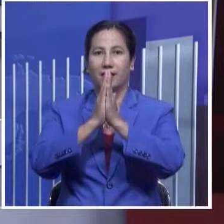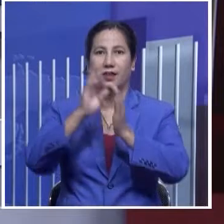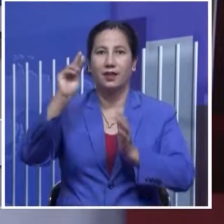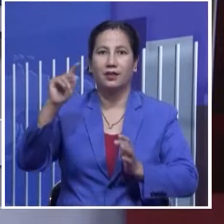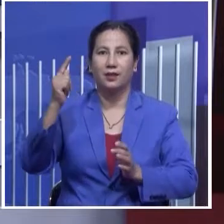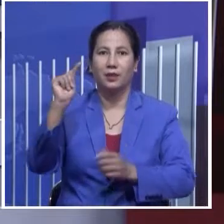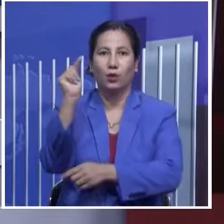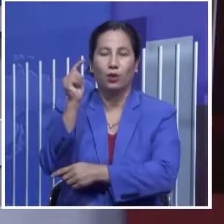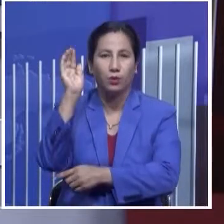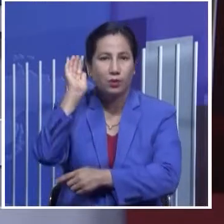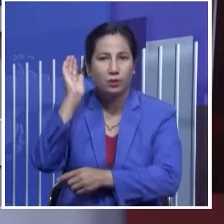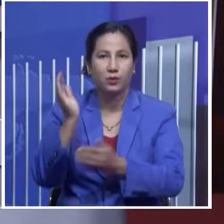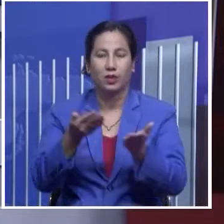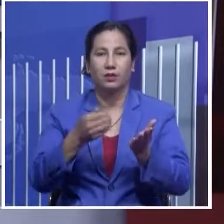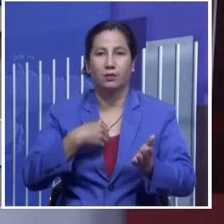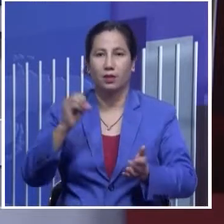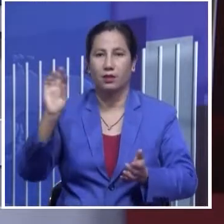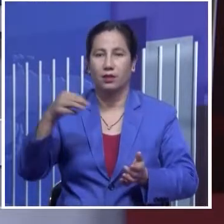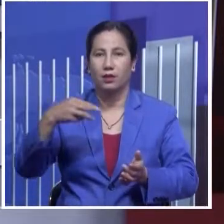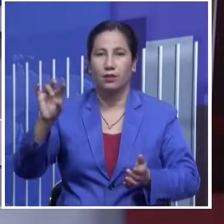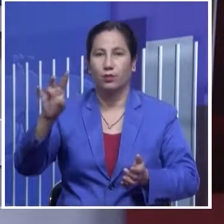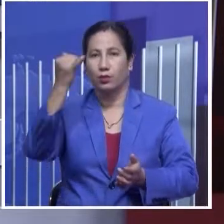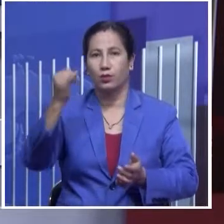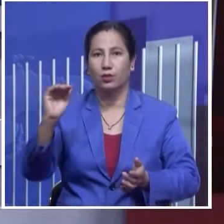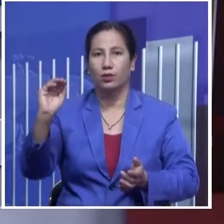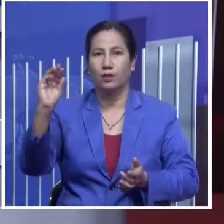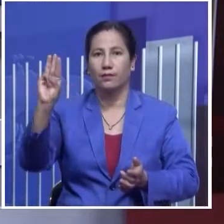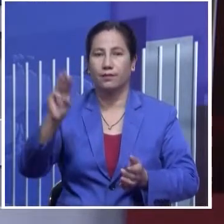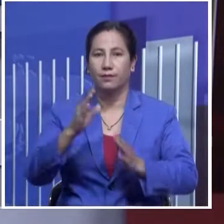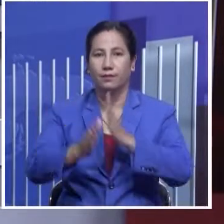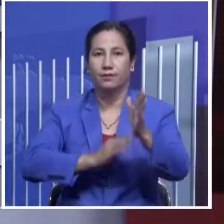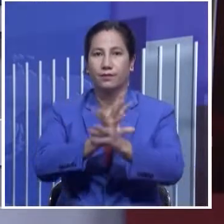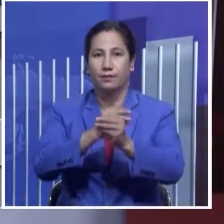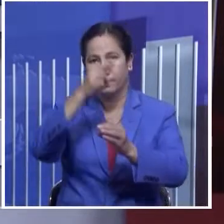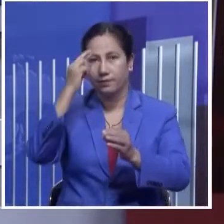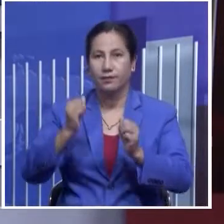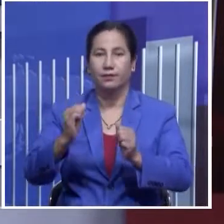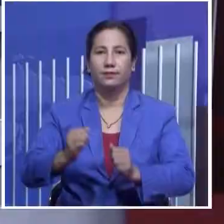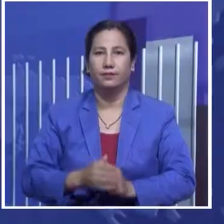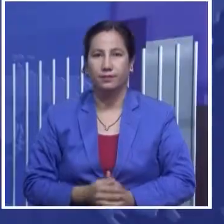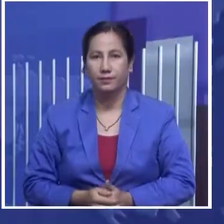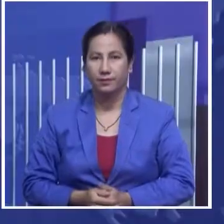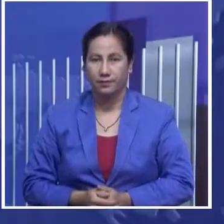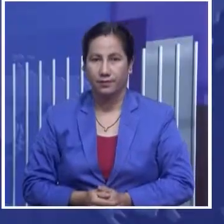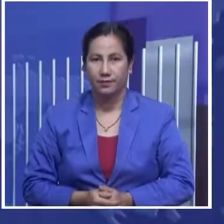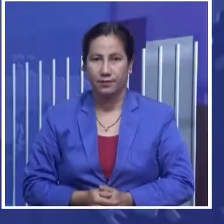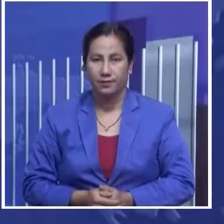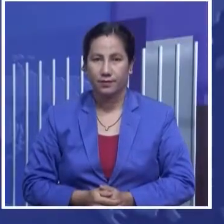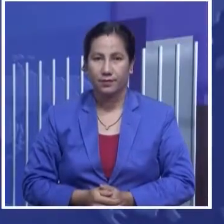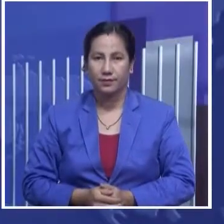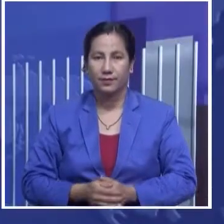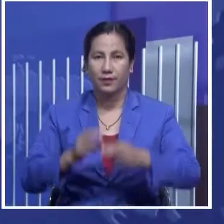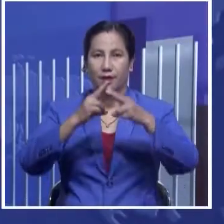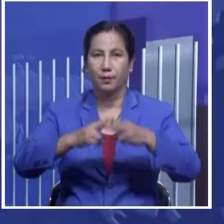नमस्कार, एनटीभी कोहलपुर समाचारमा स्वागत छ। म पुरुषोत्तम सापकोटा र साङ्केतिकरणमा हुनुहुन्छ दुबासे रति बस्नेत।